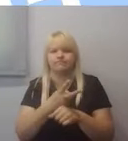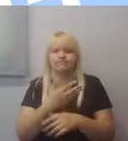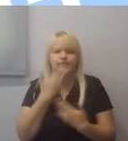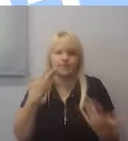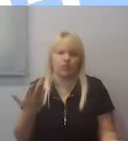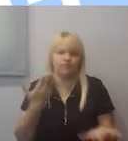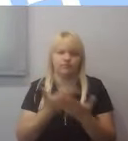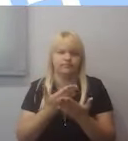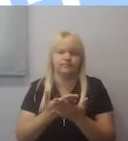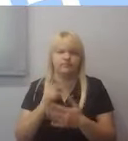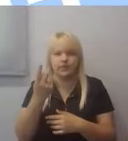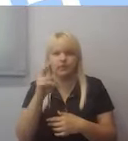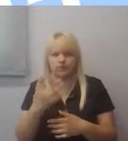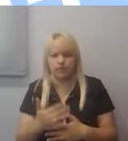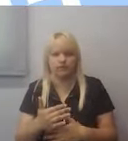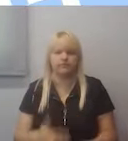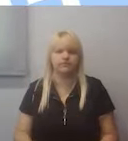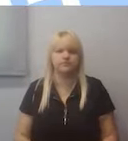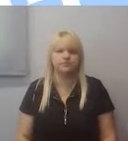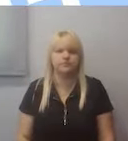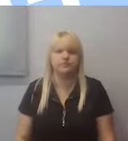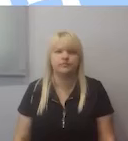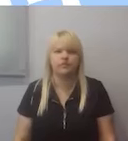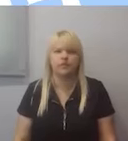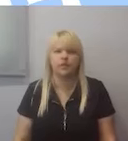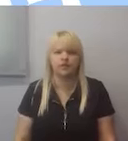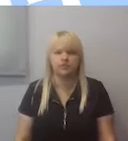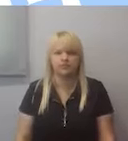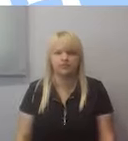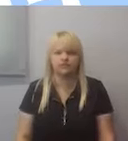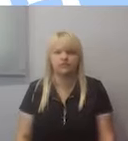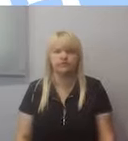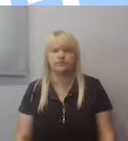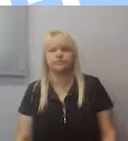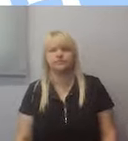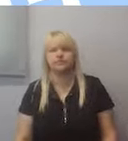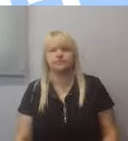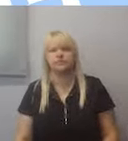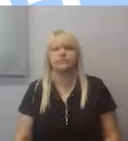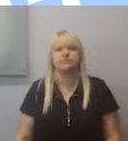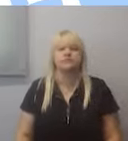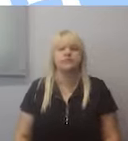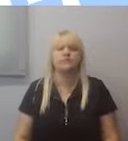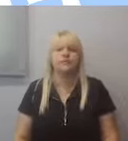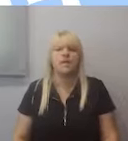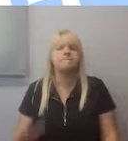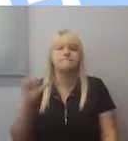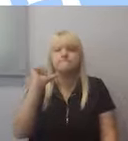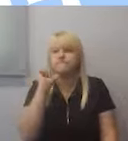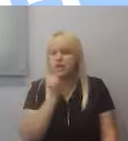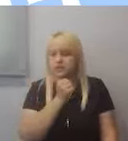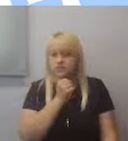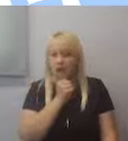tā tad pie no maijā tātad